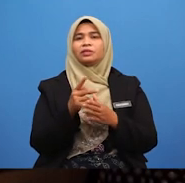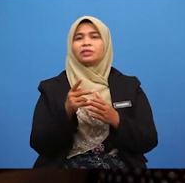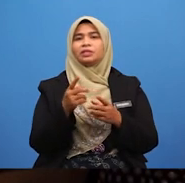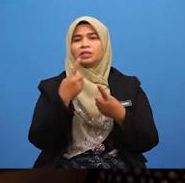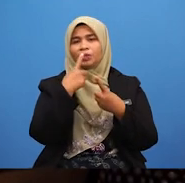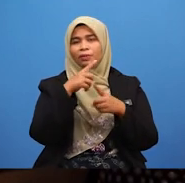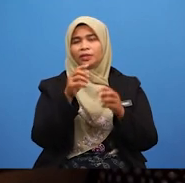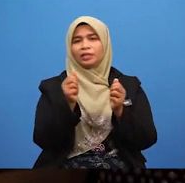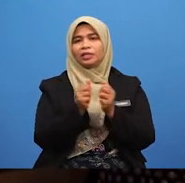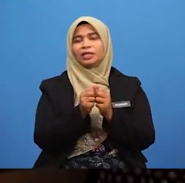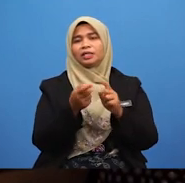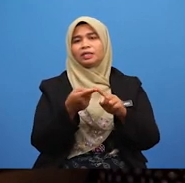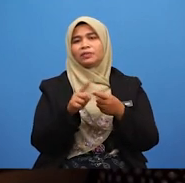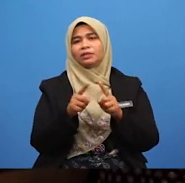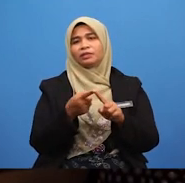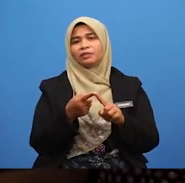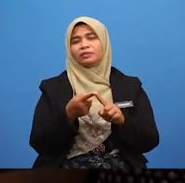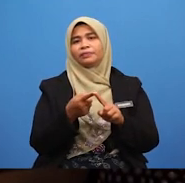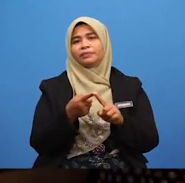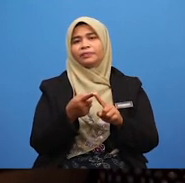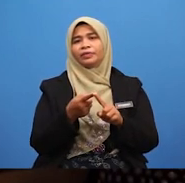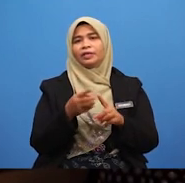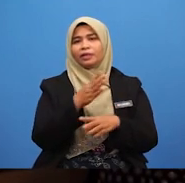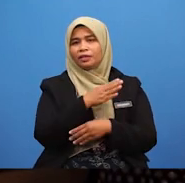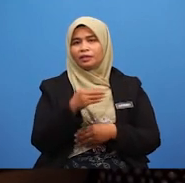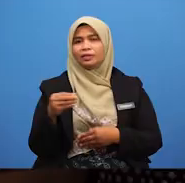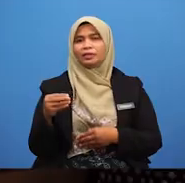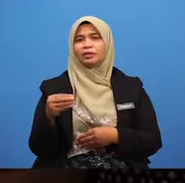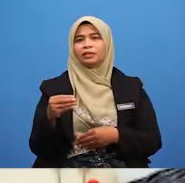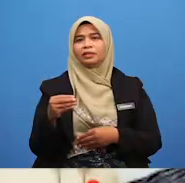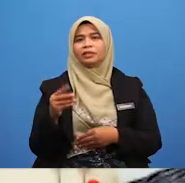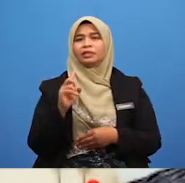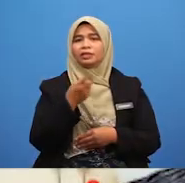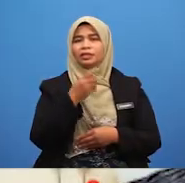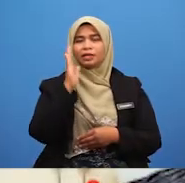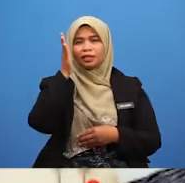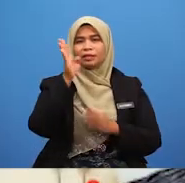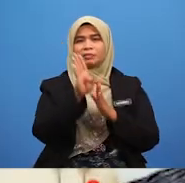Dan kita akan berbincang sama-sama di sekolah.